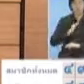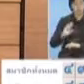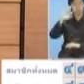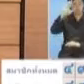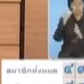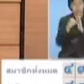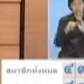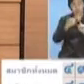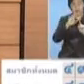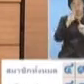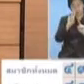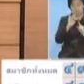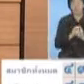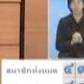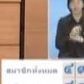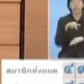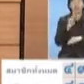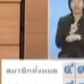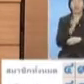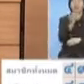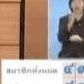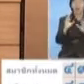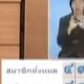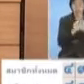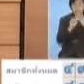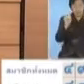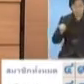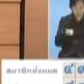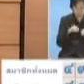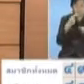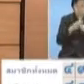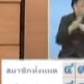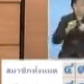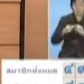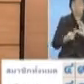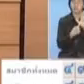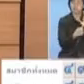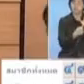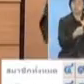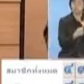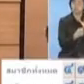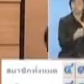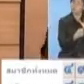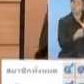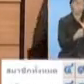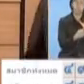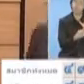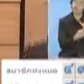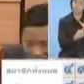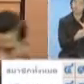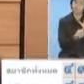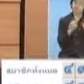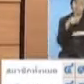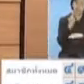ข้อ8ด้วยท่านประธานอนุญาตให้นำรูปภาพมีชื่อประกอบเนี่ยขึ้นมาใช้ในสภาผู้แทนราษฎรได้อย่างไร